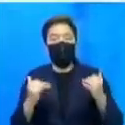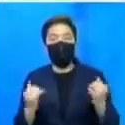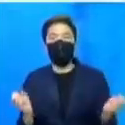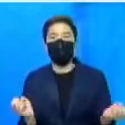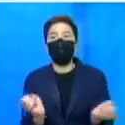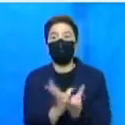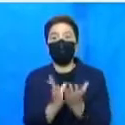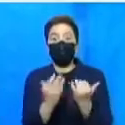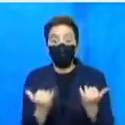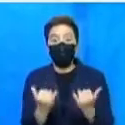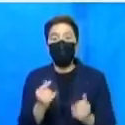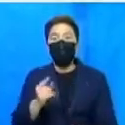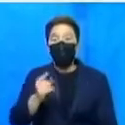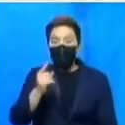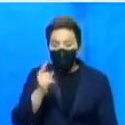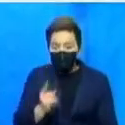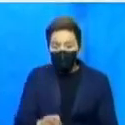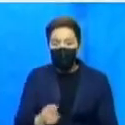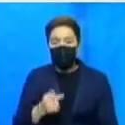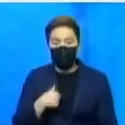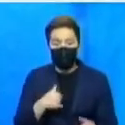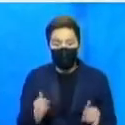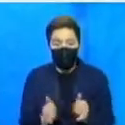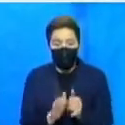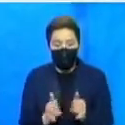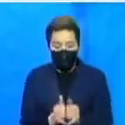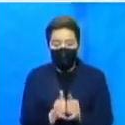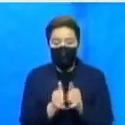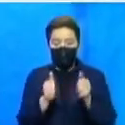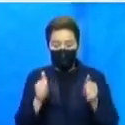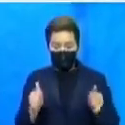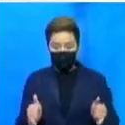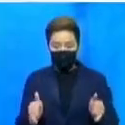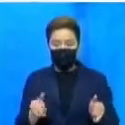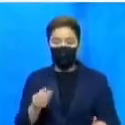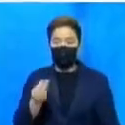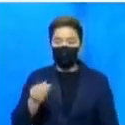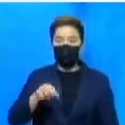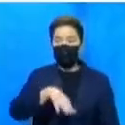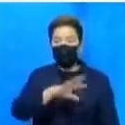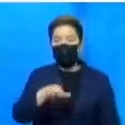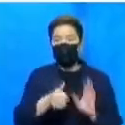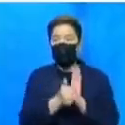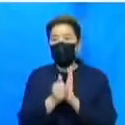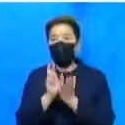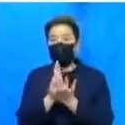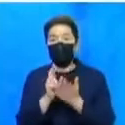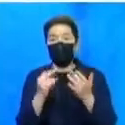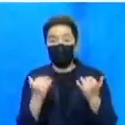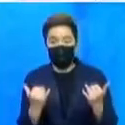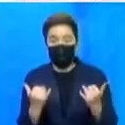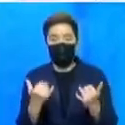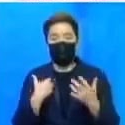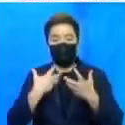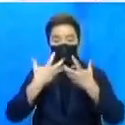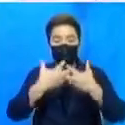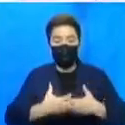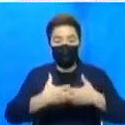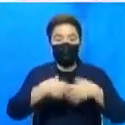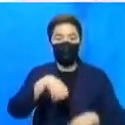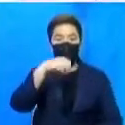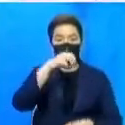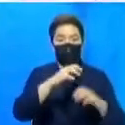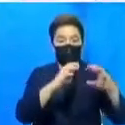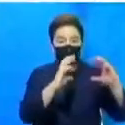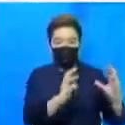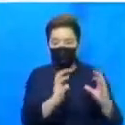-19จำเป็นที่จะต้องให้มีระยะห่างระหว่างบุคคลดังนั้นการออกรางวัลในครั้งนี้จะใช้เครื่องออกรางวัลไฟฟ้าอัตโน